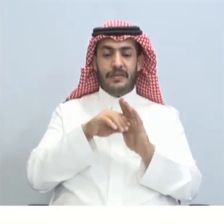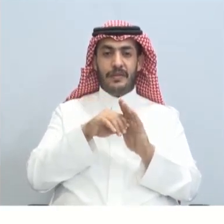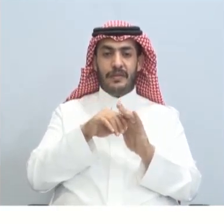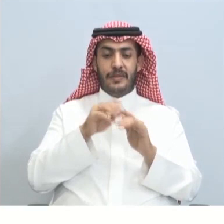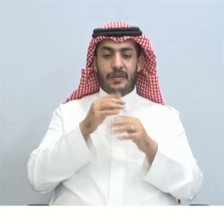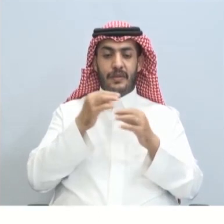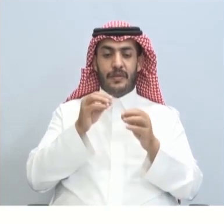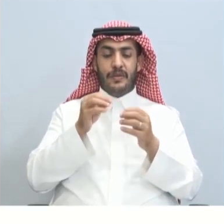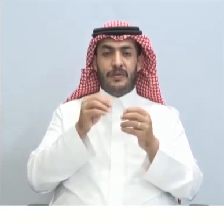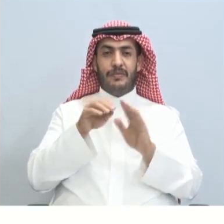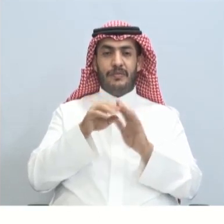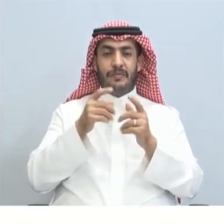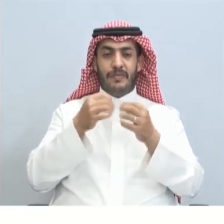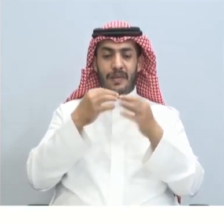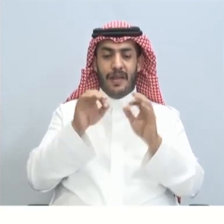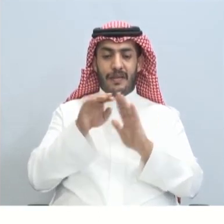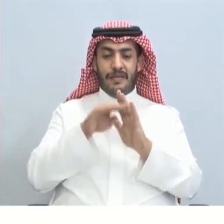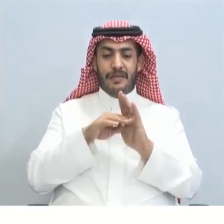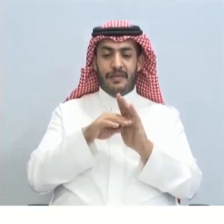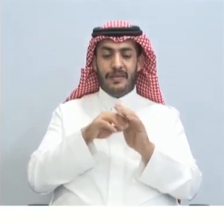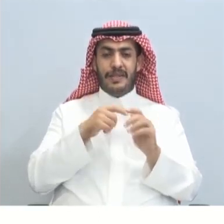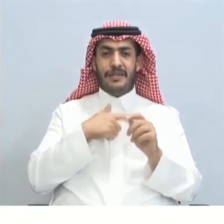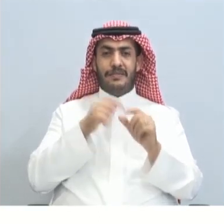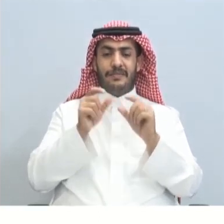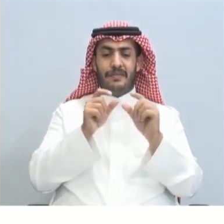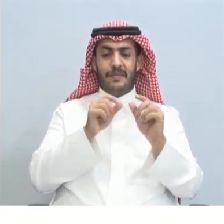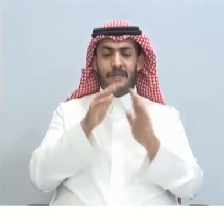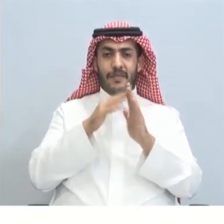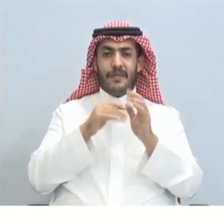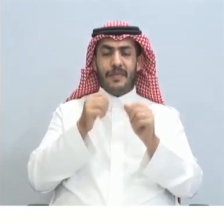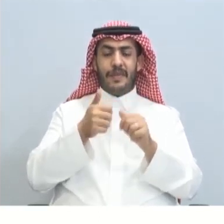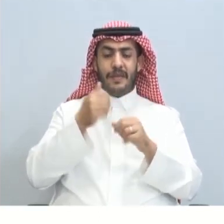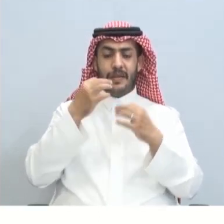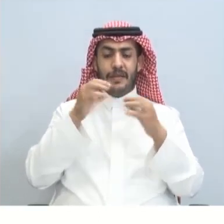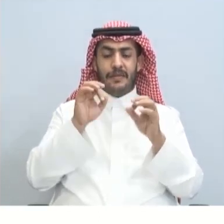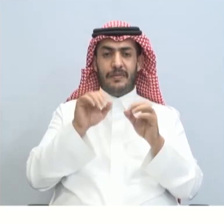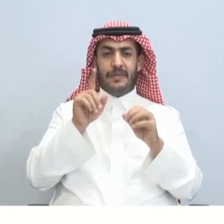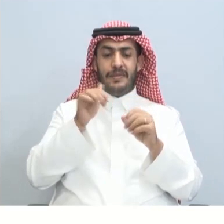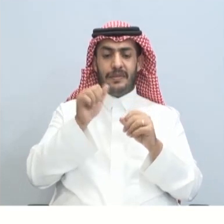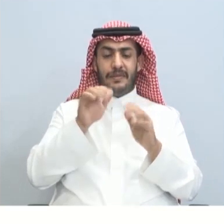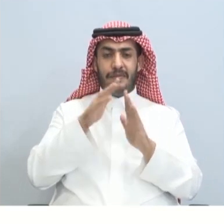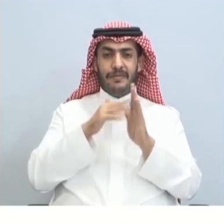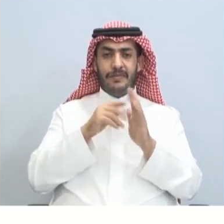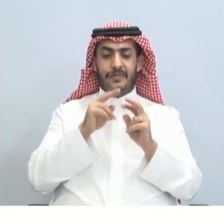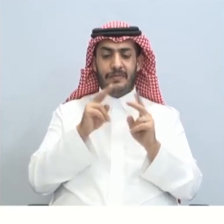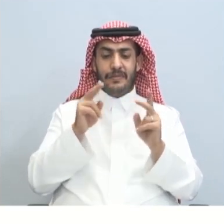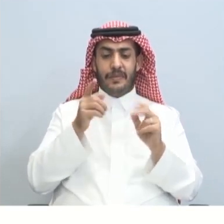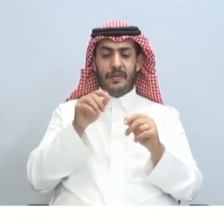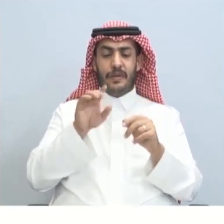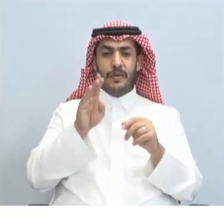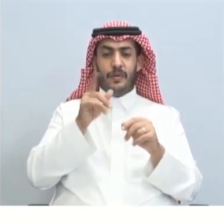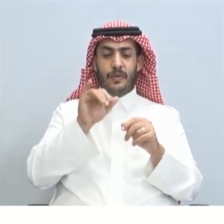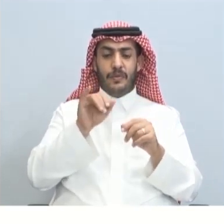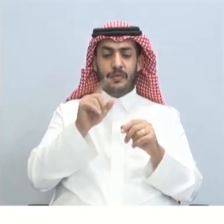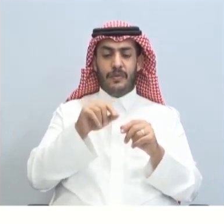مصدر لليورانيوم مصدر للتيتانيوم وكذلك صبغه ويستعاض به عن الرصاص في الدهانات وكذلك مصدر